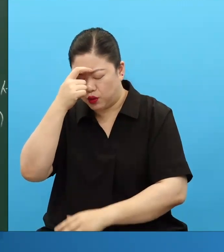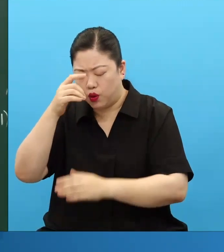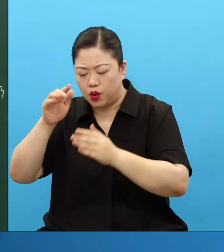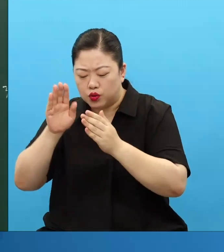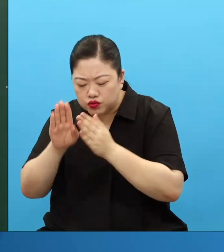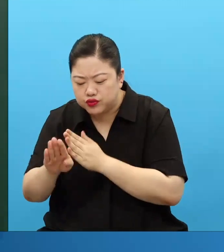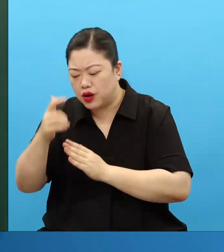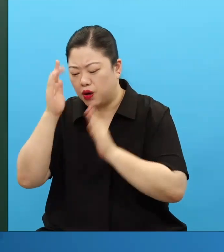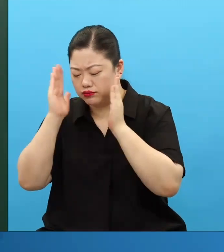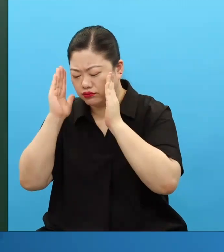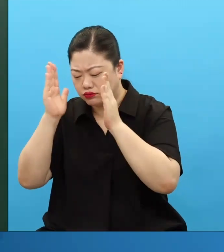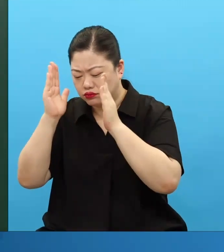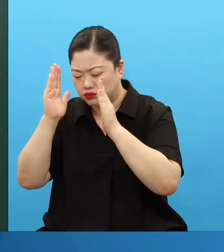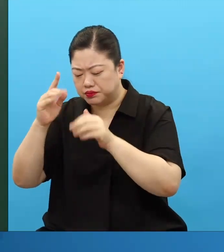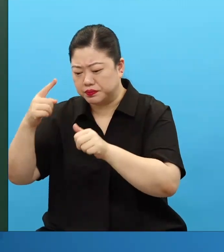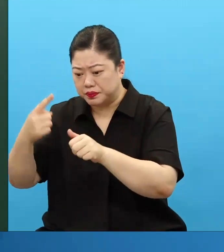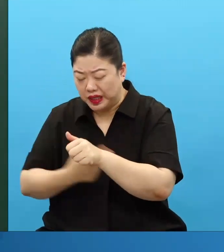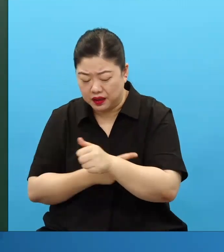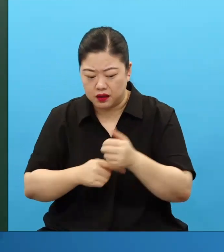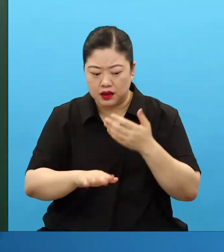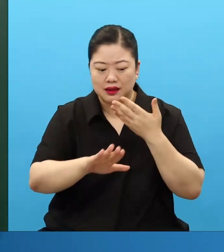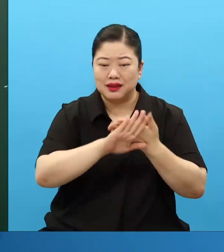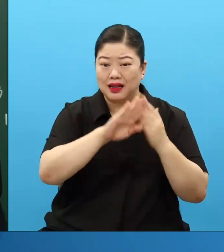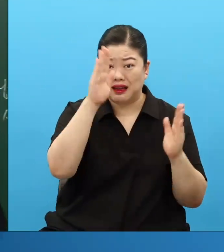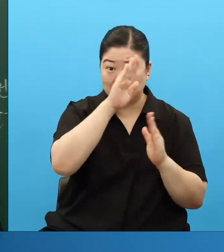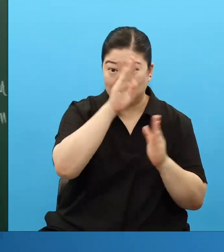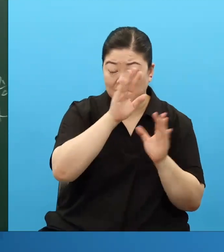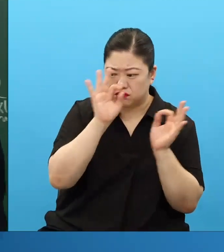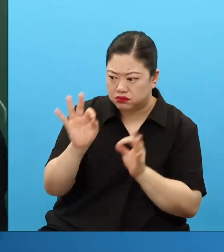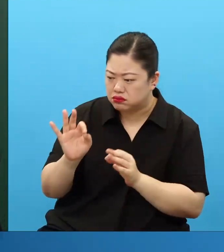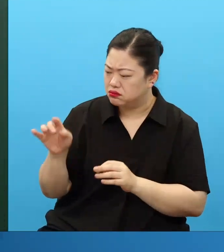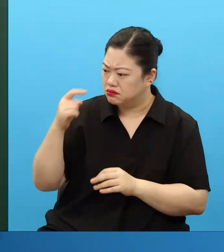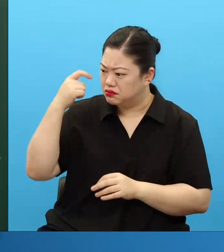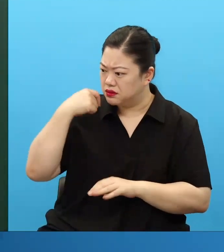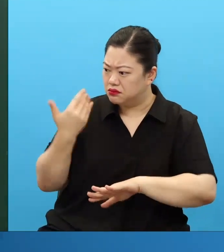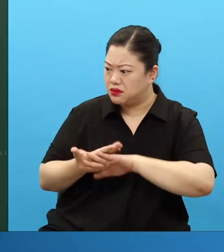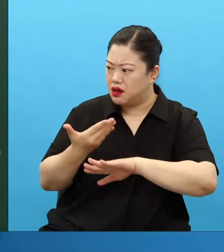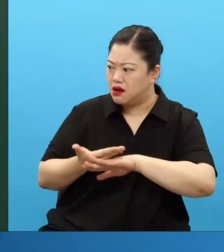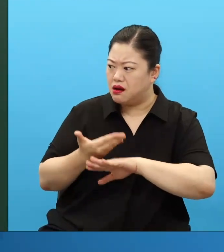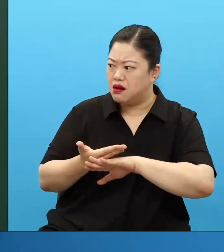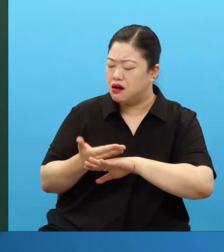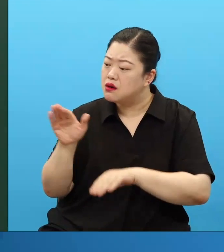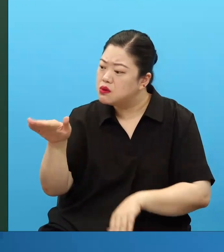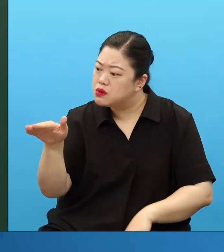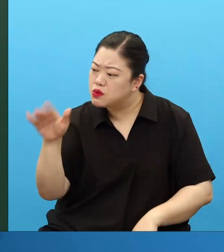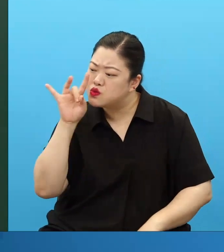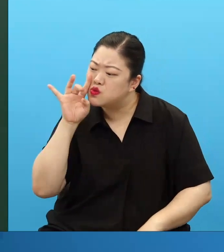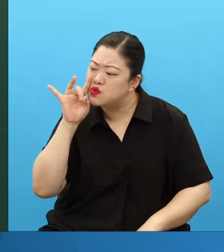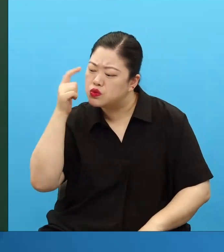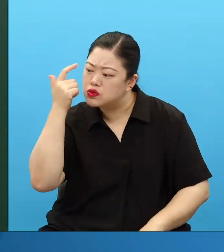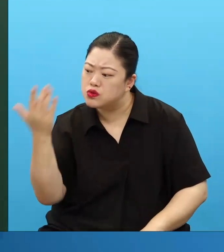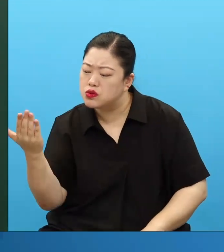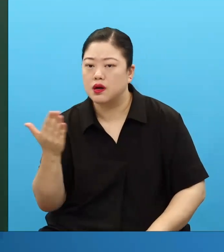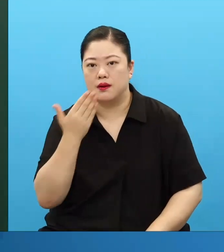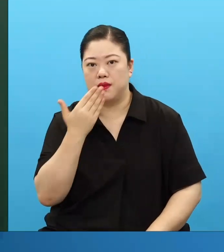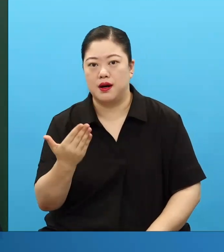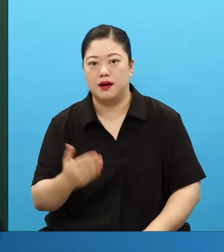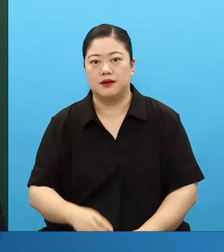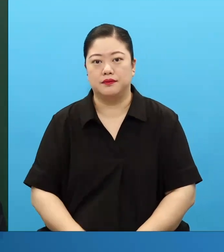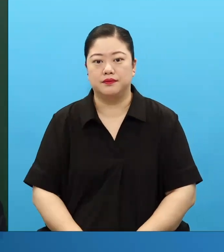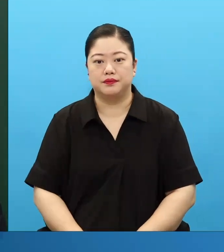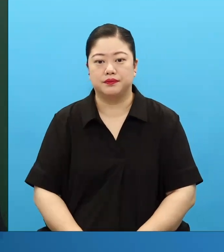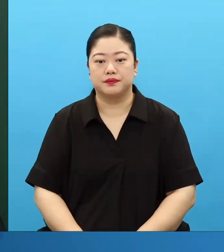나쁜 말은 아닙니다. And so the words of my church members was not a bad thing. They wanted me to come and lead the Friday evening service as well as the Wednesday night service. They were telling me not to go out and